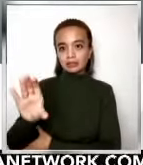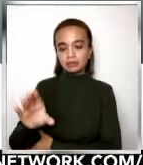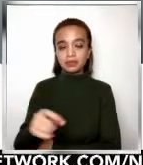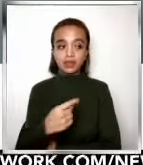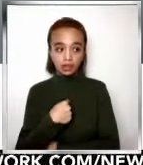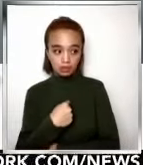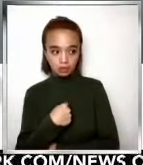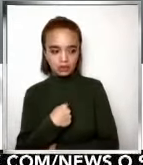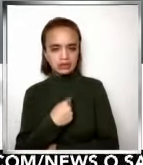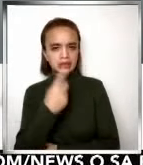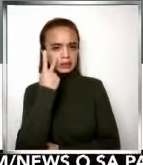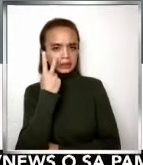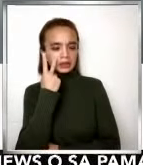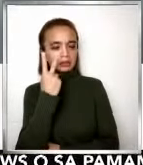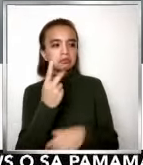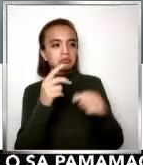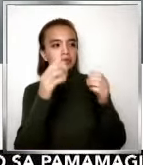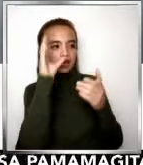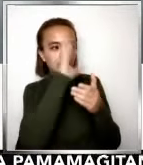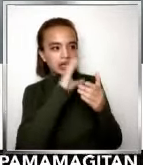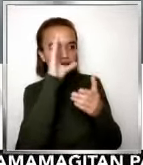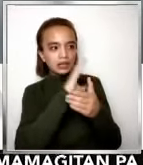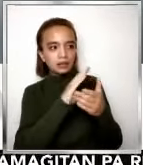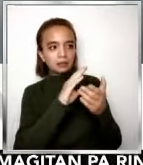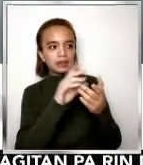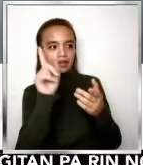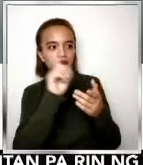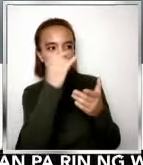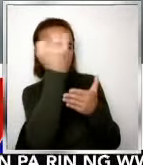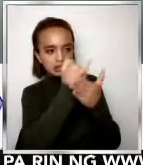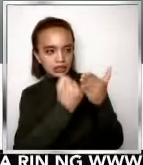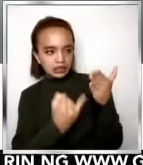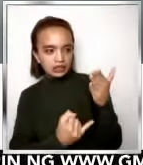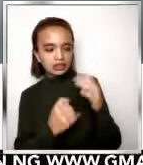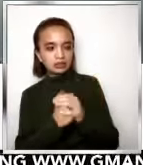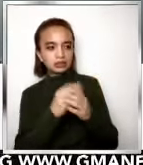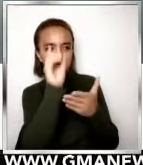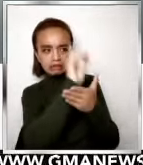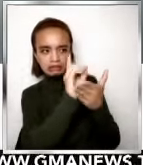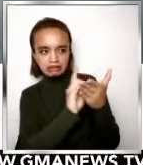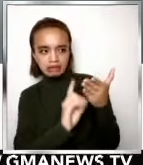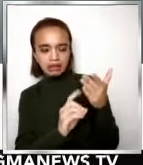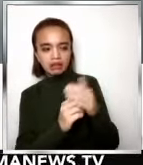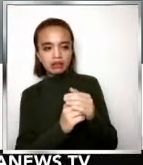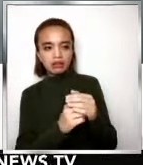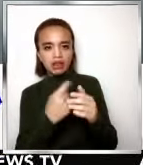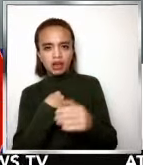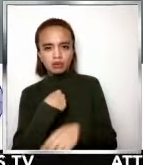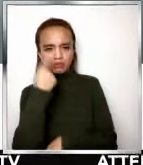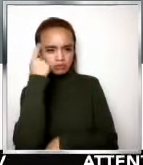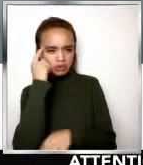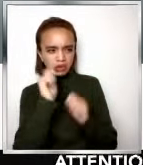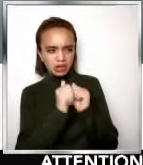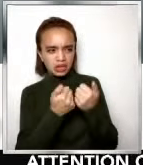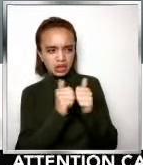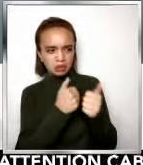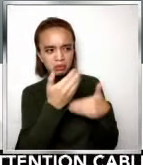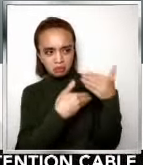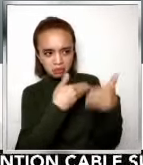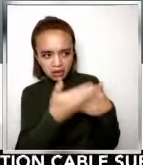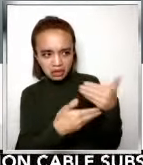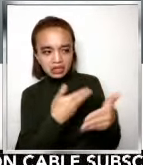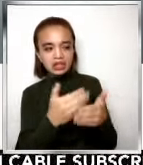mga modern design, mga industrial. Inaalam ko na kung paano yung mga process niya, yung pagpapa-approve sa